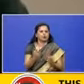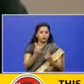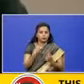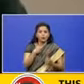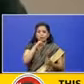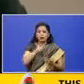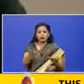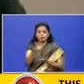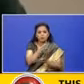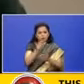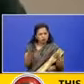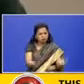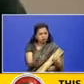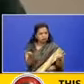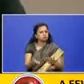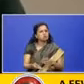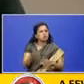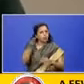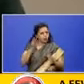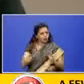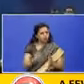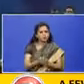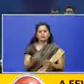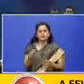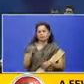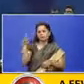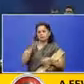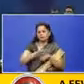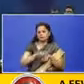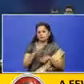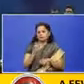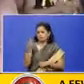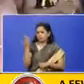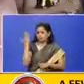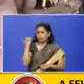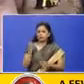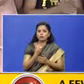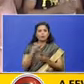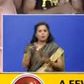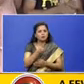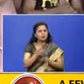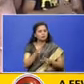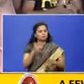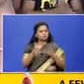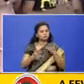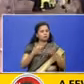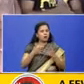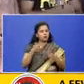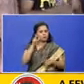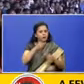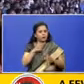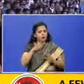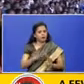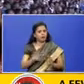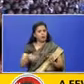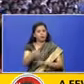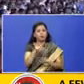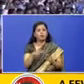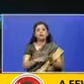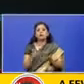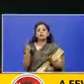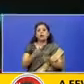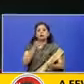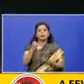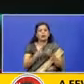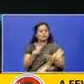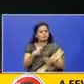को प्रेरित करती है। अब से कुछ दिन पहले ऐसी ही भावना हमारे राष्ट्रीय खेलों के दौरान